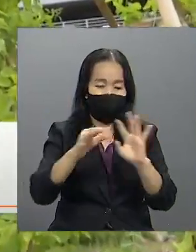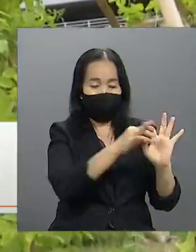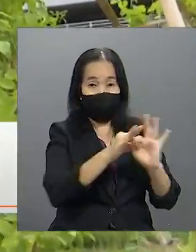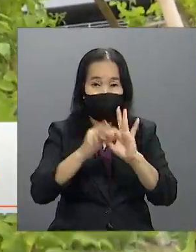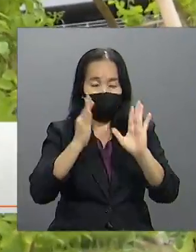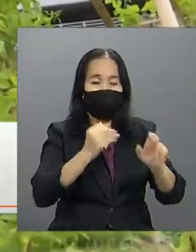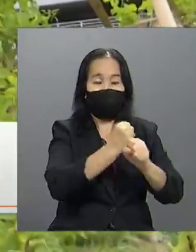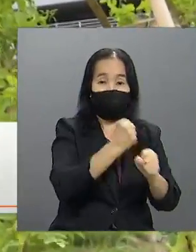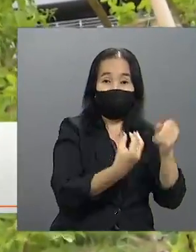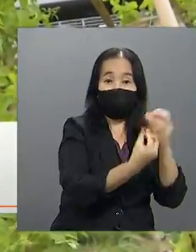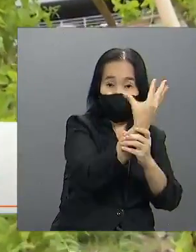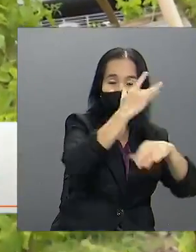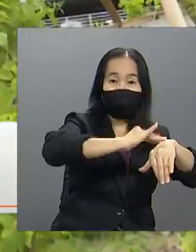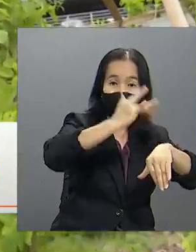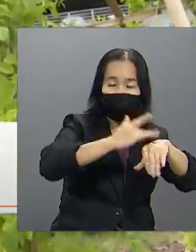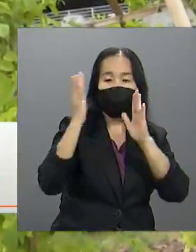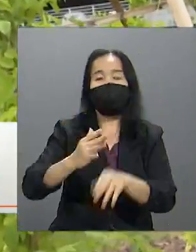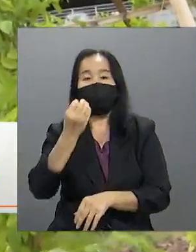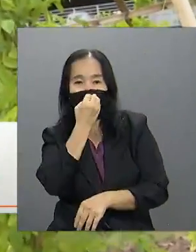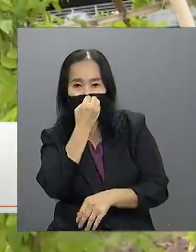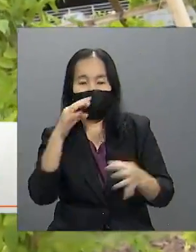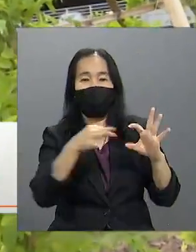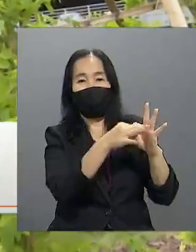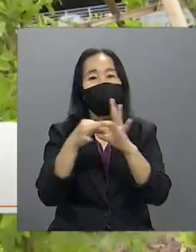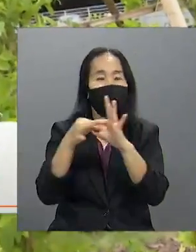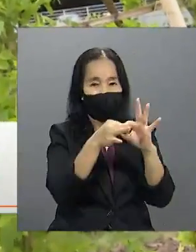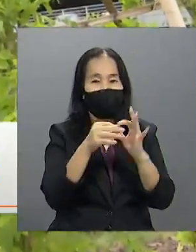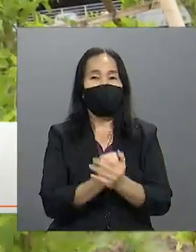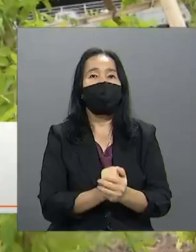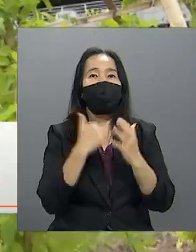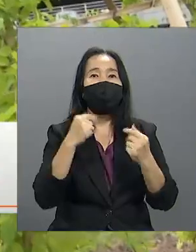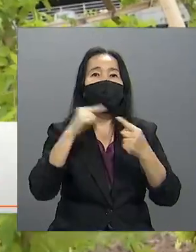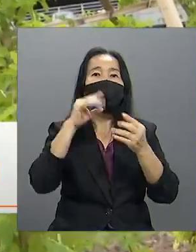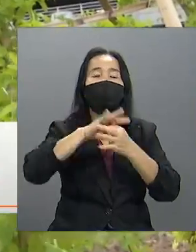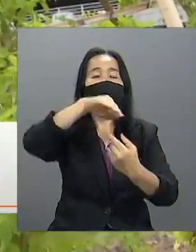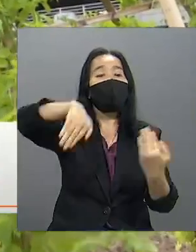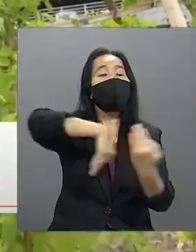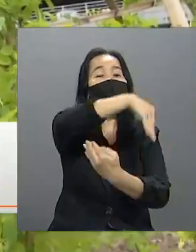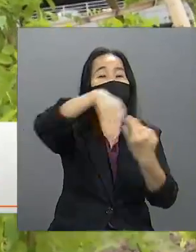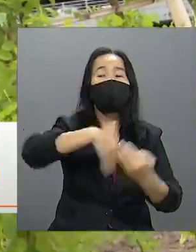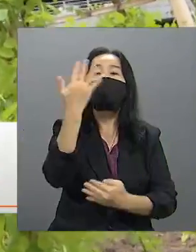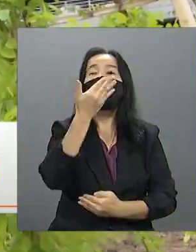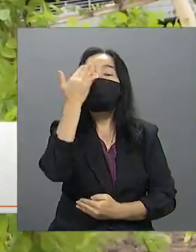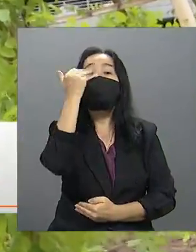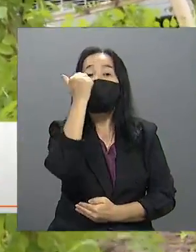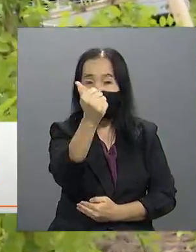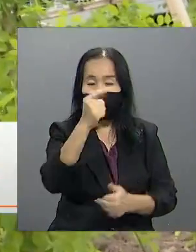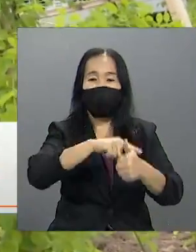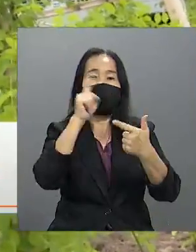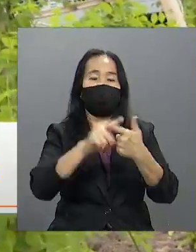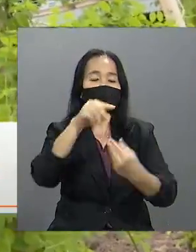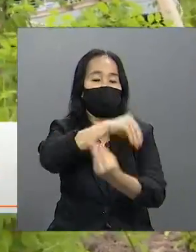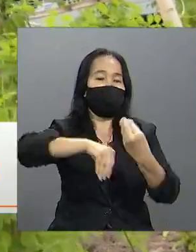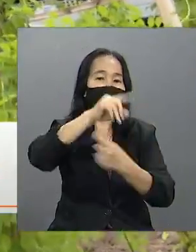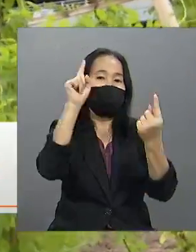แล้วก็ผู้บริโภคด้วยค่ะนอกเหนือจากจะตอบโจทย์ด้านสิ่งแวดล้อมแล้วยังให้ประโยชน์กับมิติด้านสังคมด้วยเป็นยังไงเดี๋